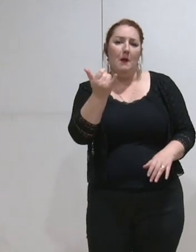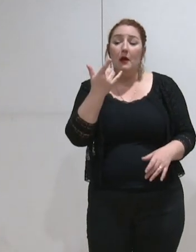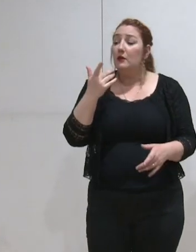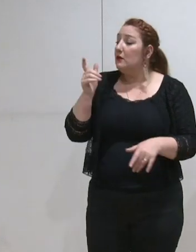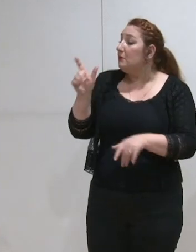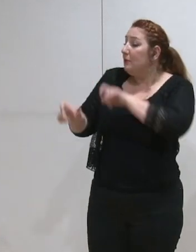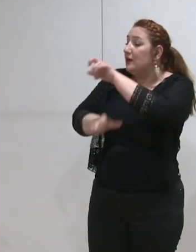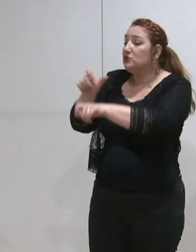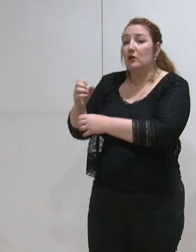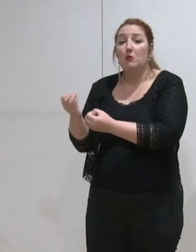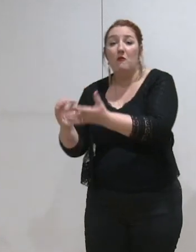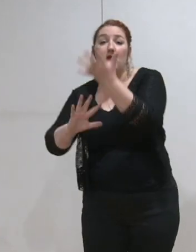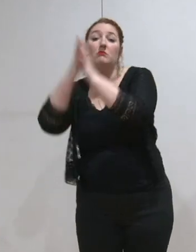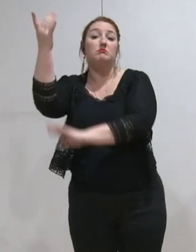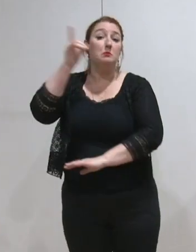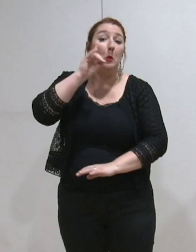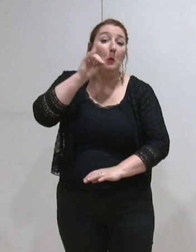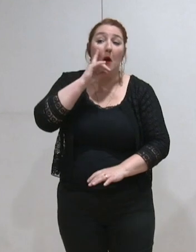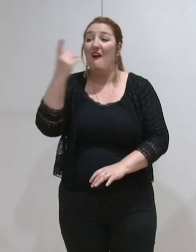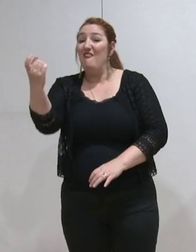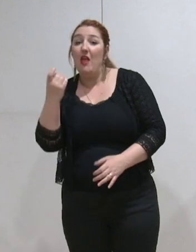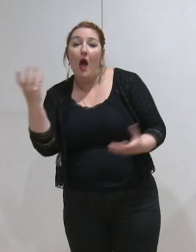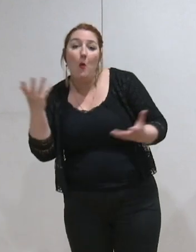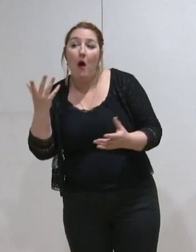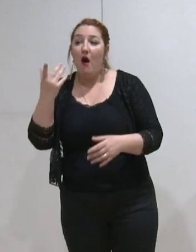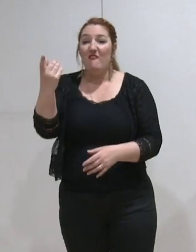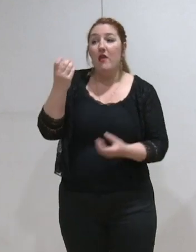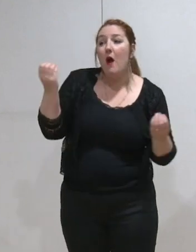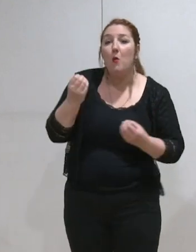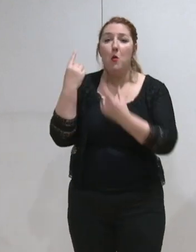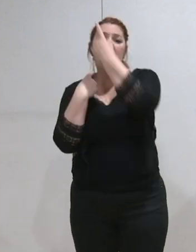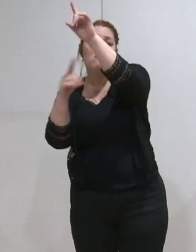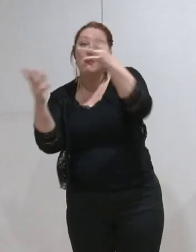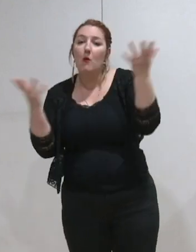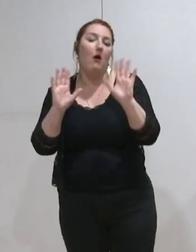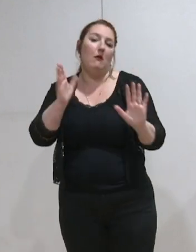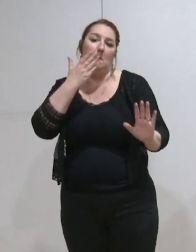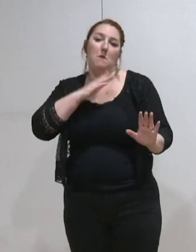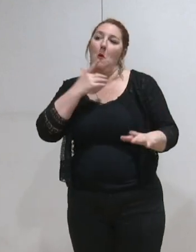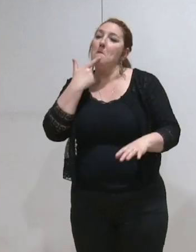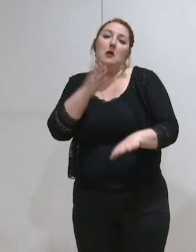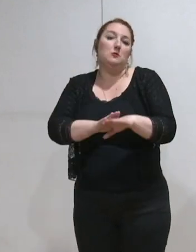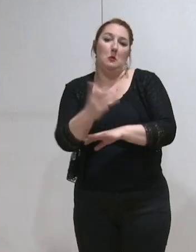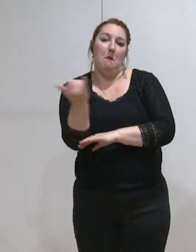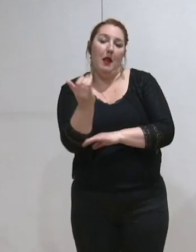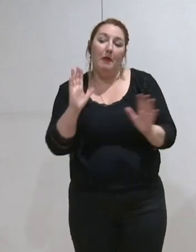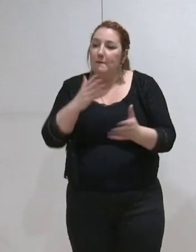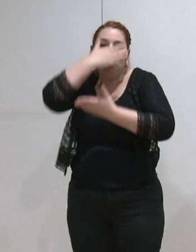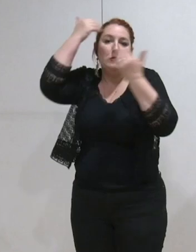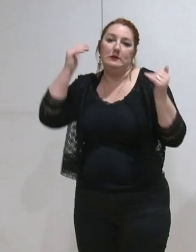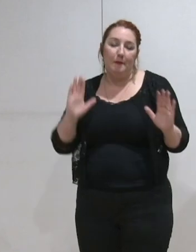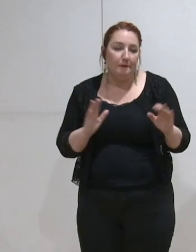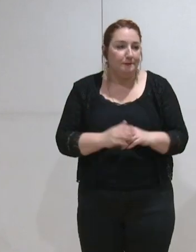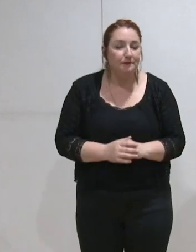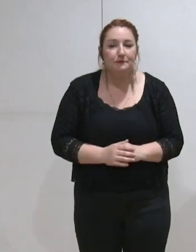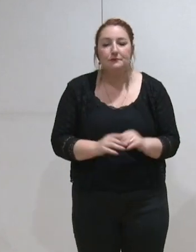des incendiaires concernant la vidéosurveillance pour mettre un terme à toute tentative